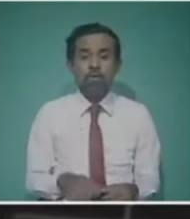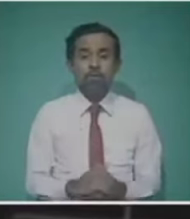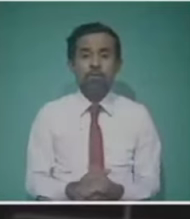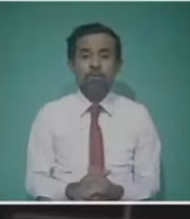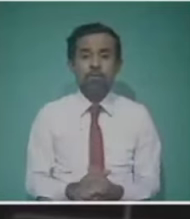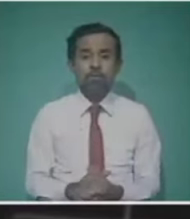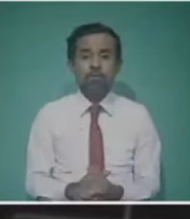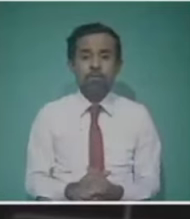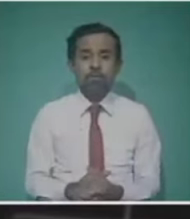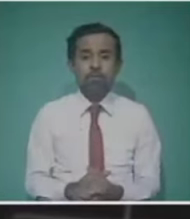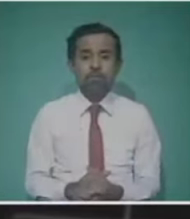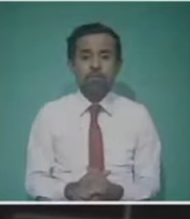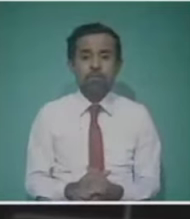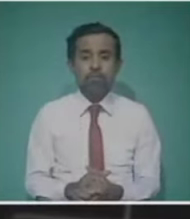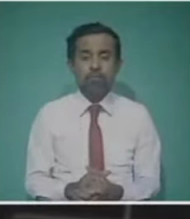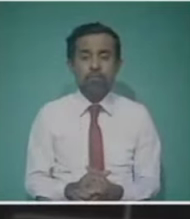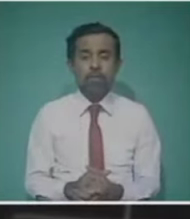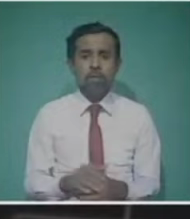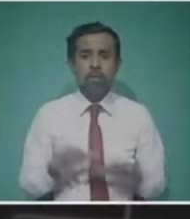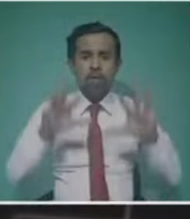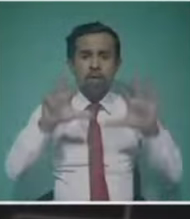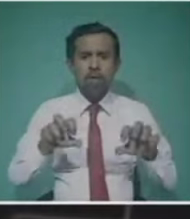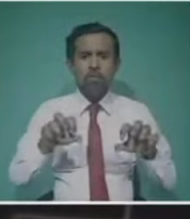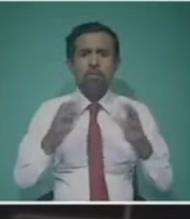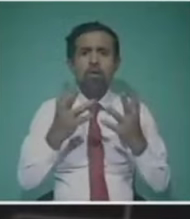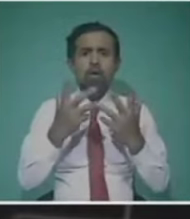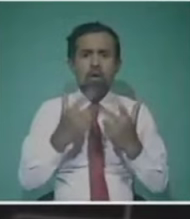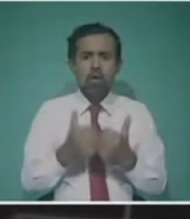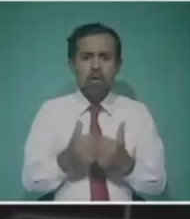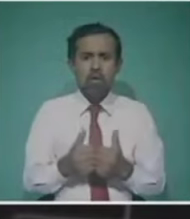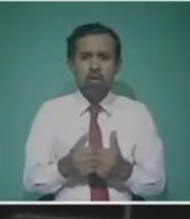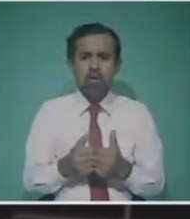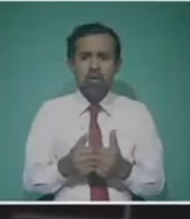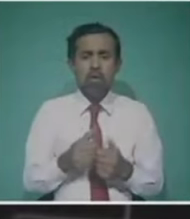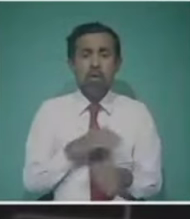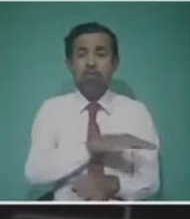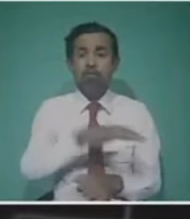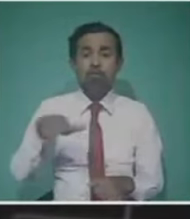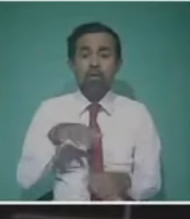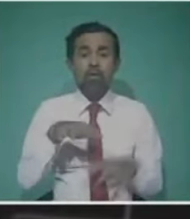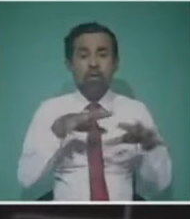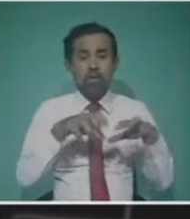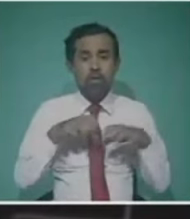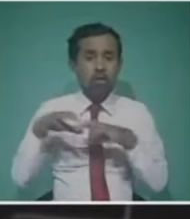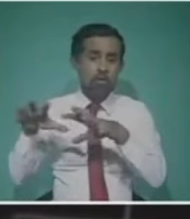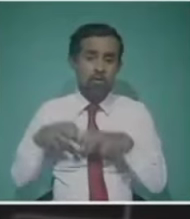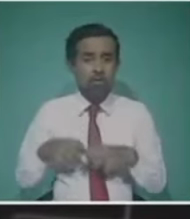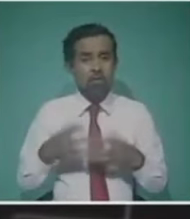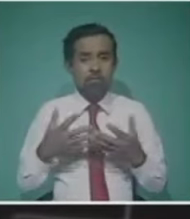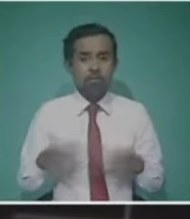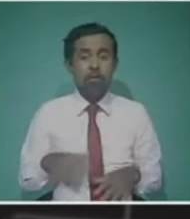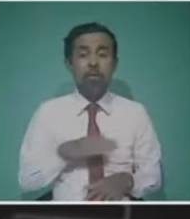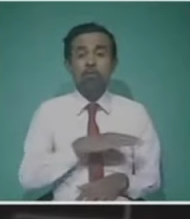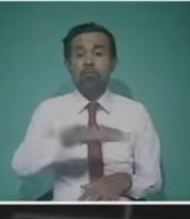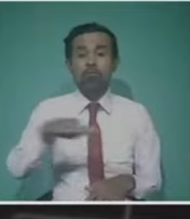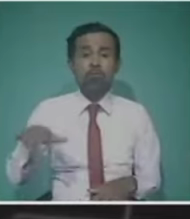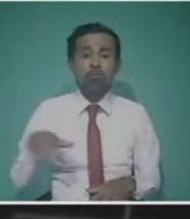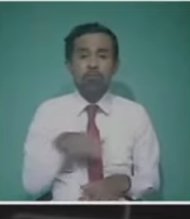7000 அல்லது 9000 அளவிலே ஏக்கர் காணிகள் சுவீகரிக்கப்பட்டது. அந்த காணிகள் மிக